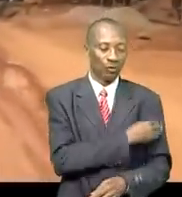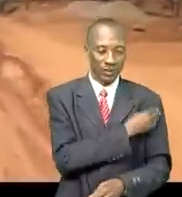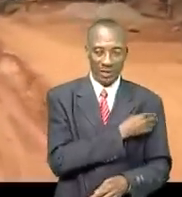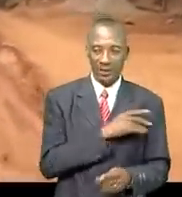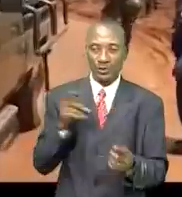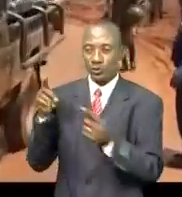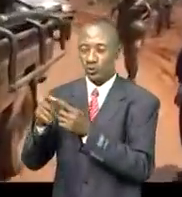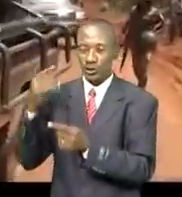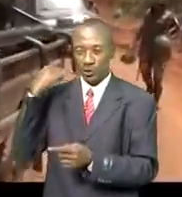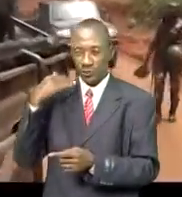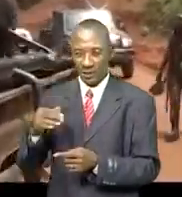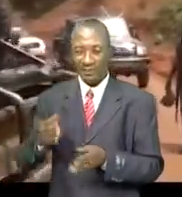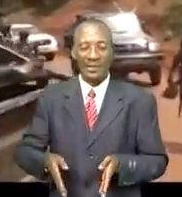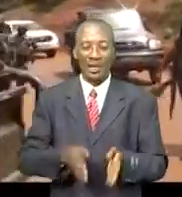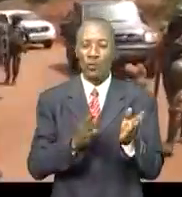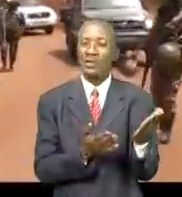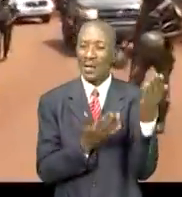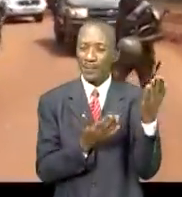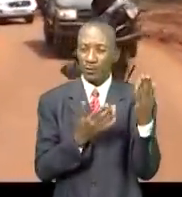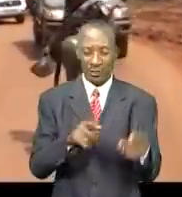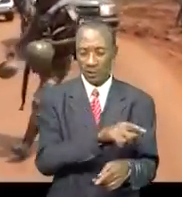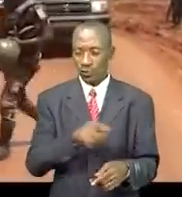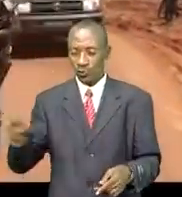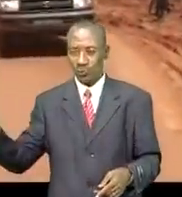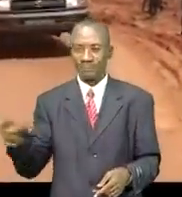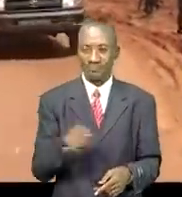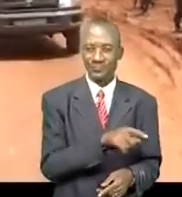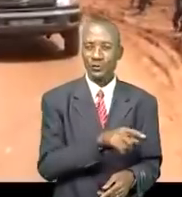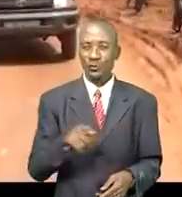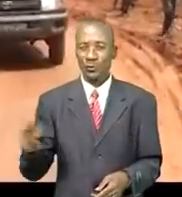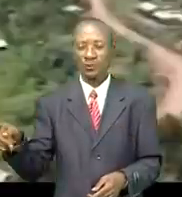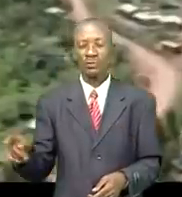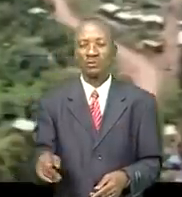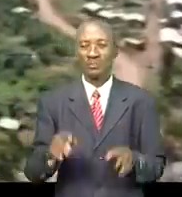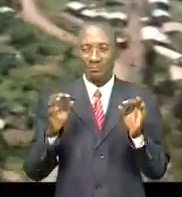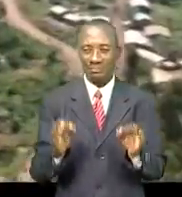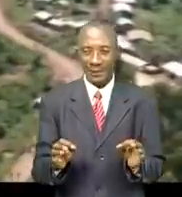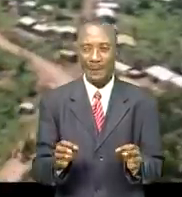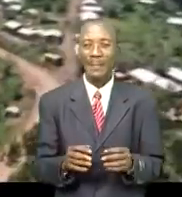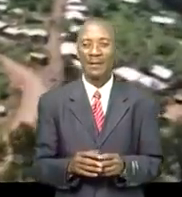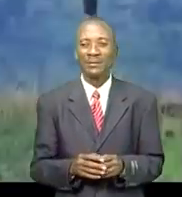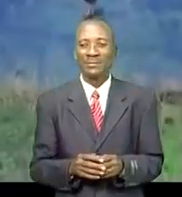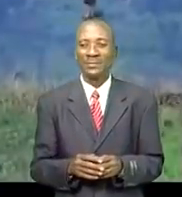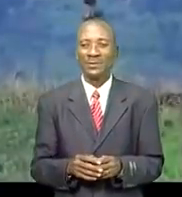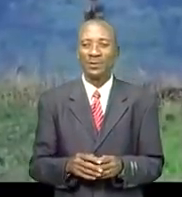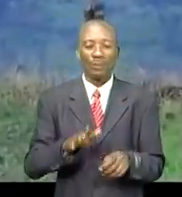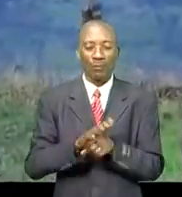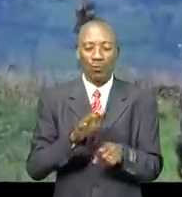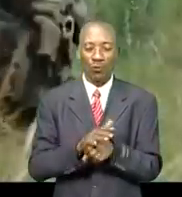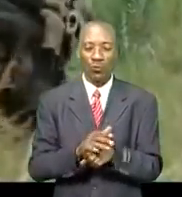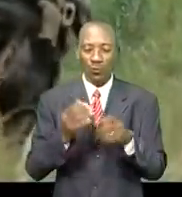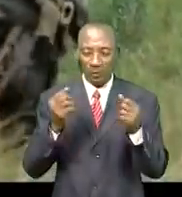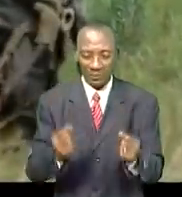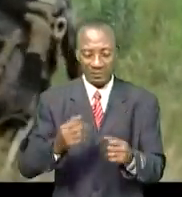et Mahagi, route qui mène également vers le Soudan du Sud via les postes frontaliers de Kengezi Base. Après les opérations